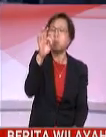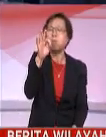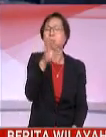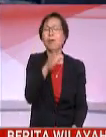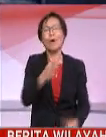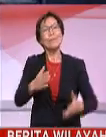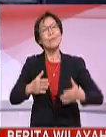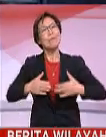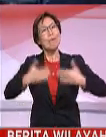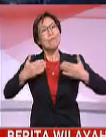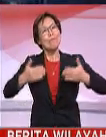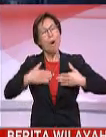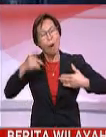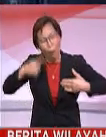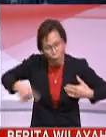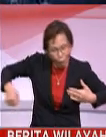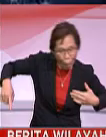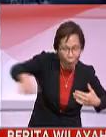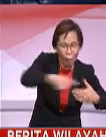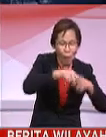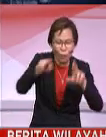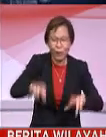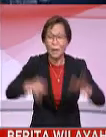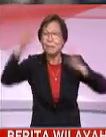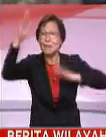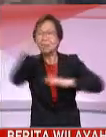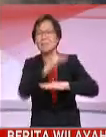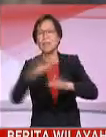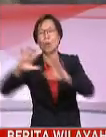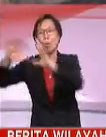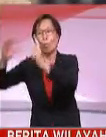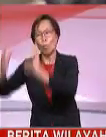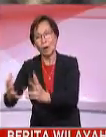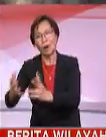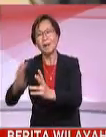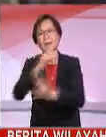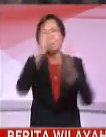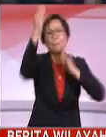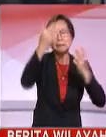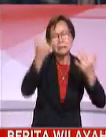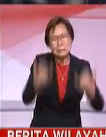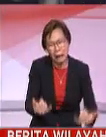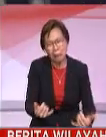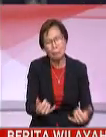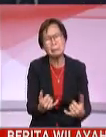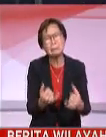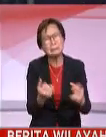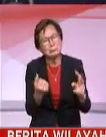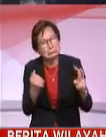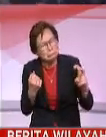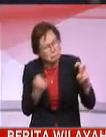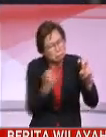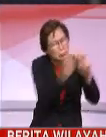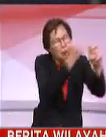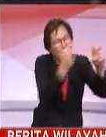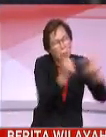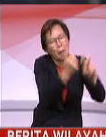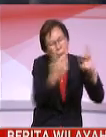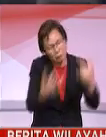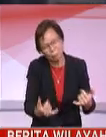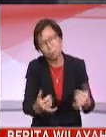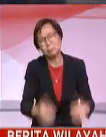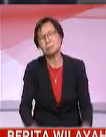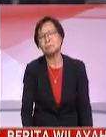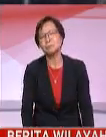dan kegembiraan kepada seluruh rakyat tatkala dunia dan negara masih bergelut memerangi penularan wabak